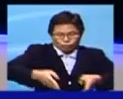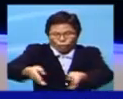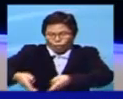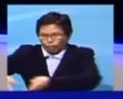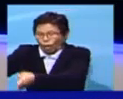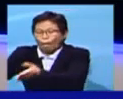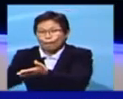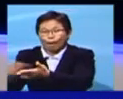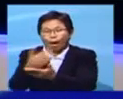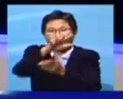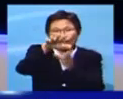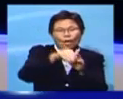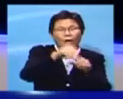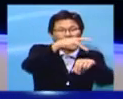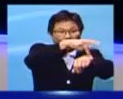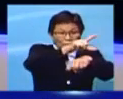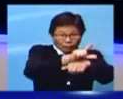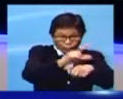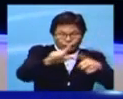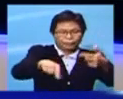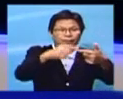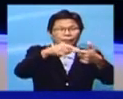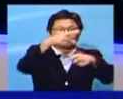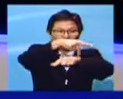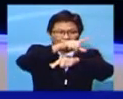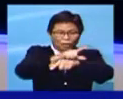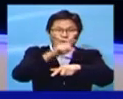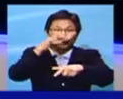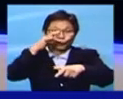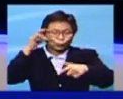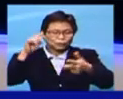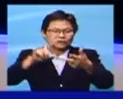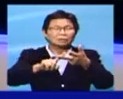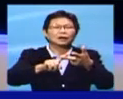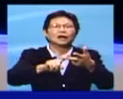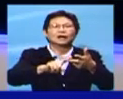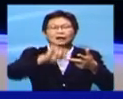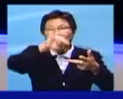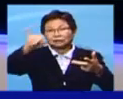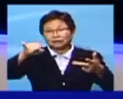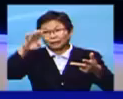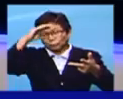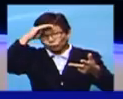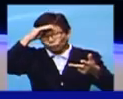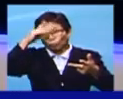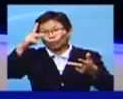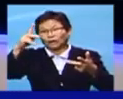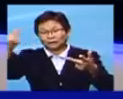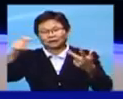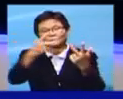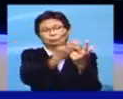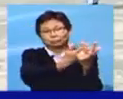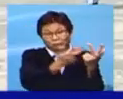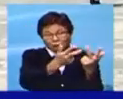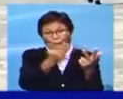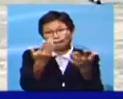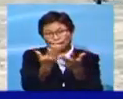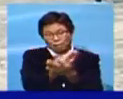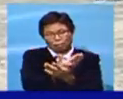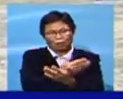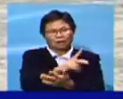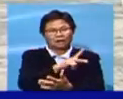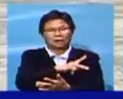ia meliputi laluan Langkawi shenzen Langkawi Kuching dan Johor Bahru Kuala Terengganu jelas ketua